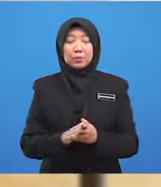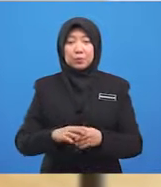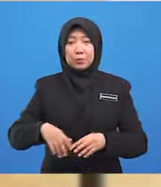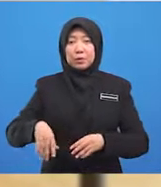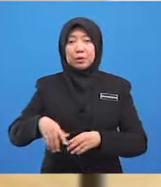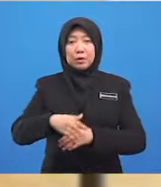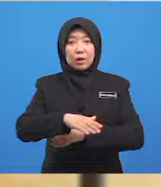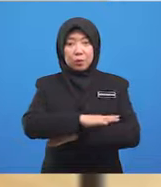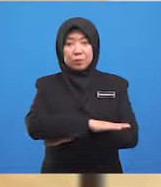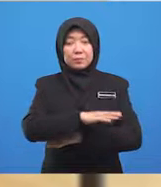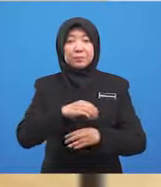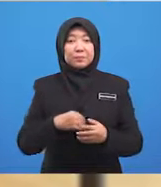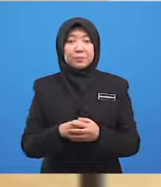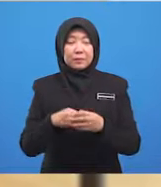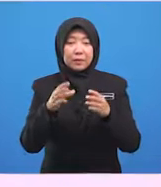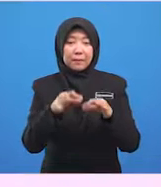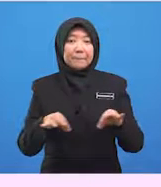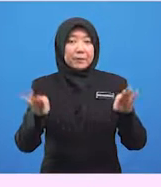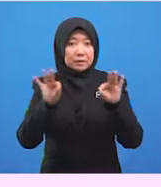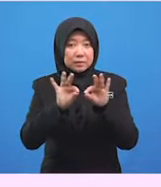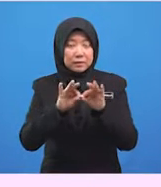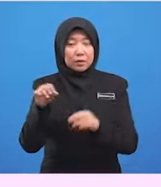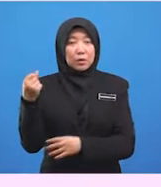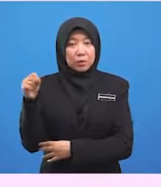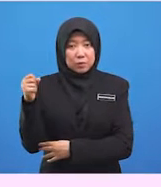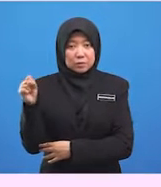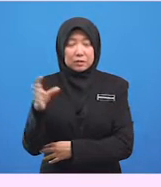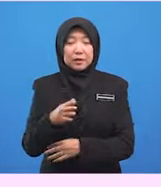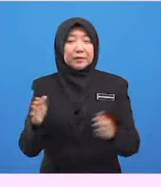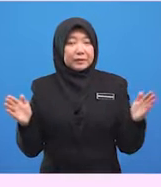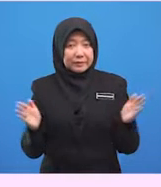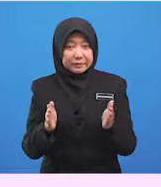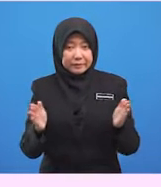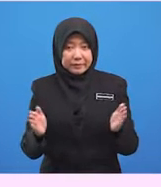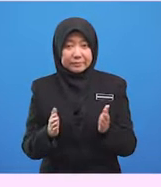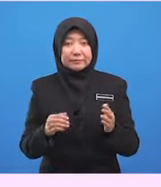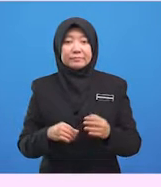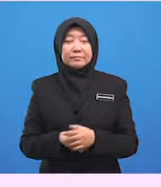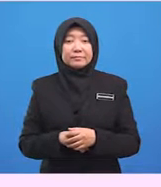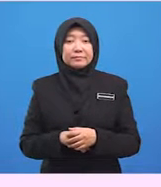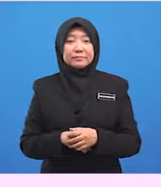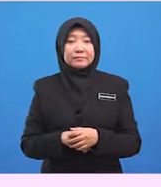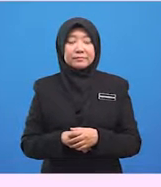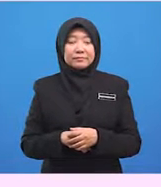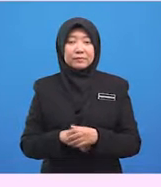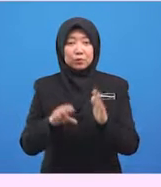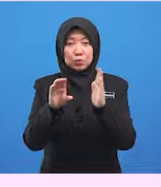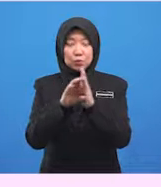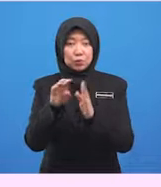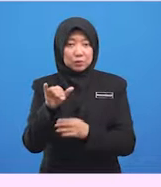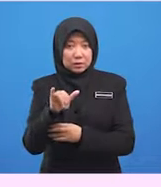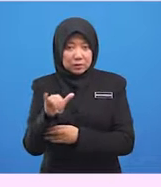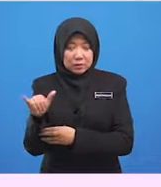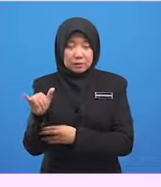Utara barang dagangan yang penting bila notching dan gendang Gangs sebagai contohnya